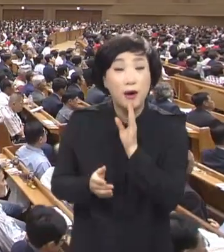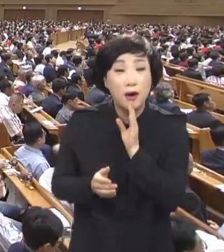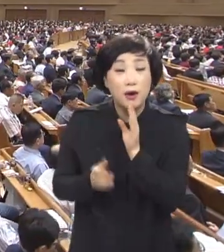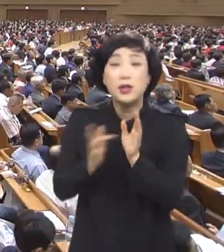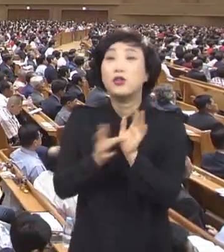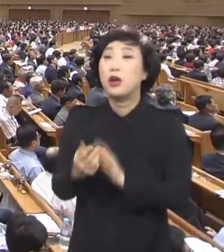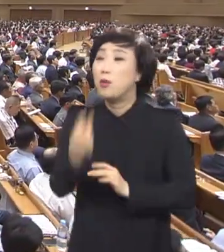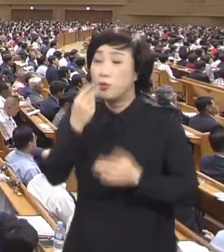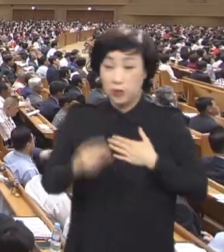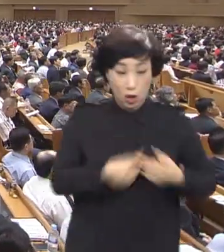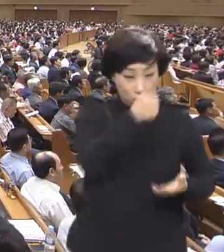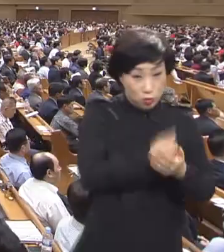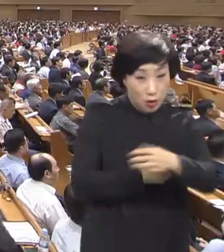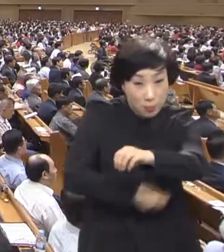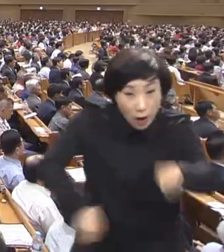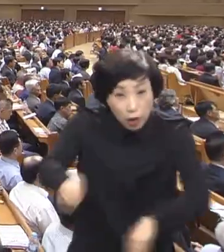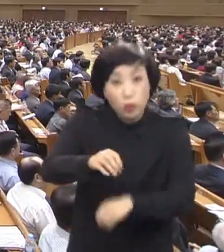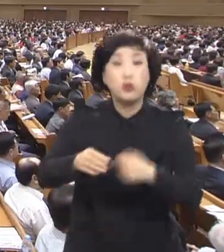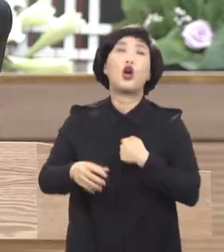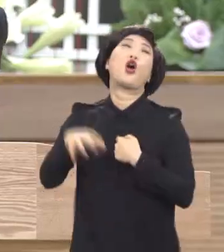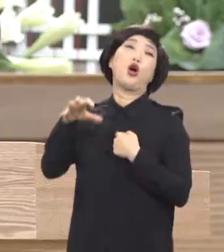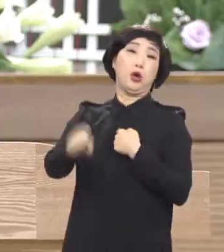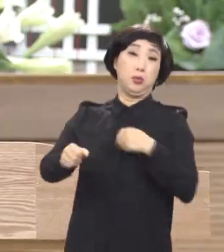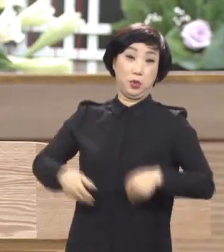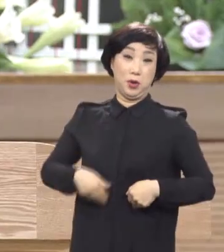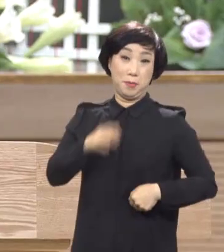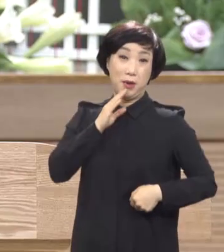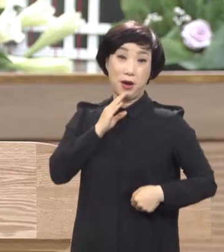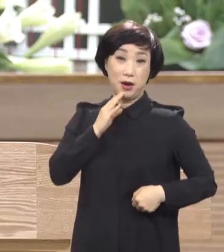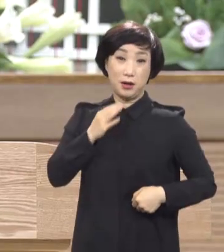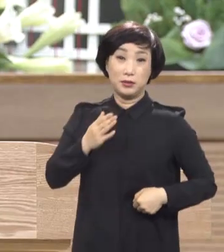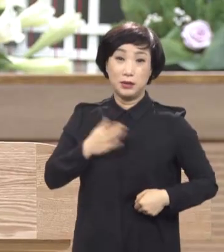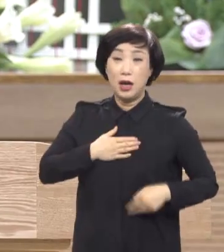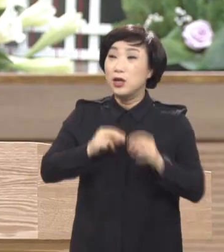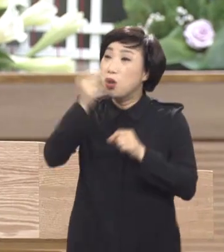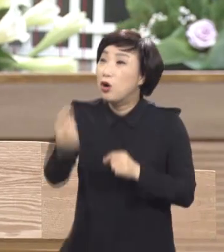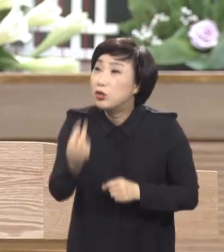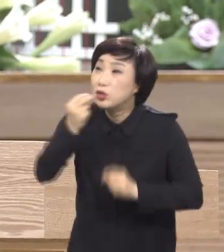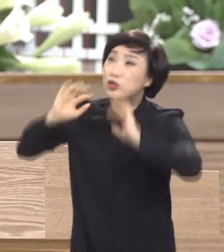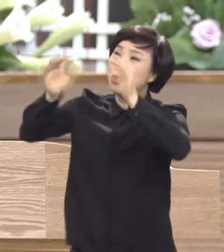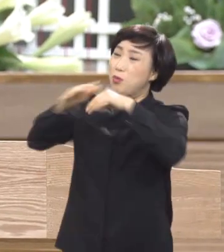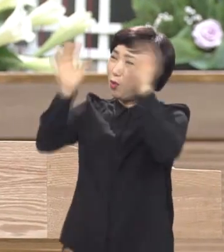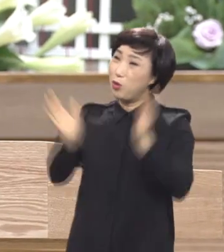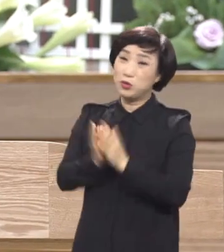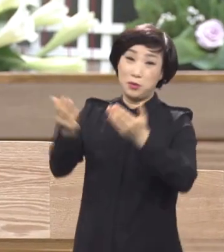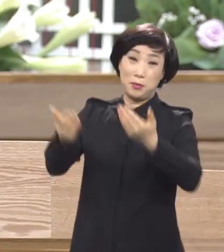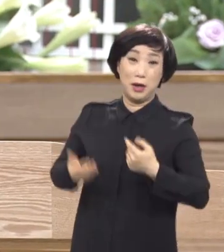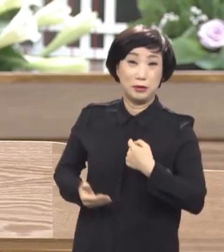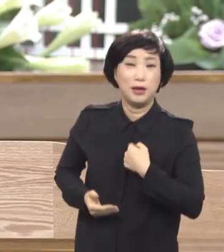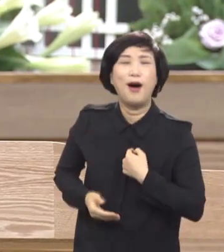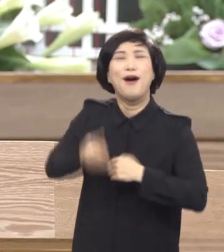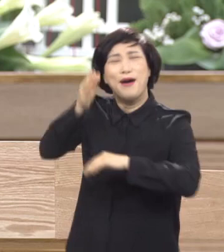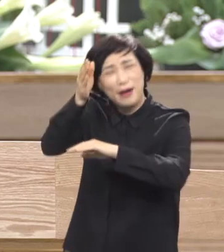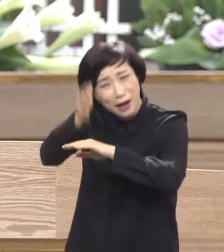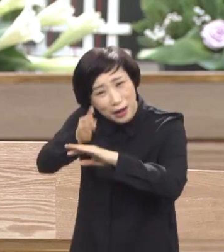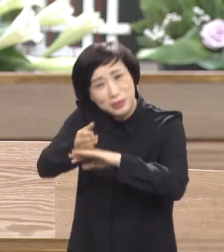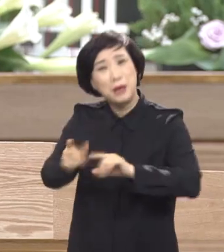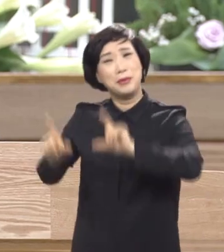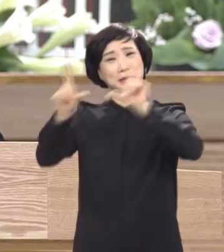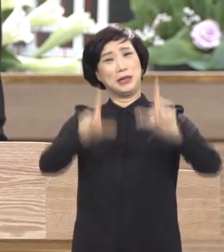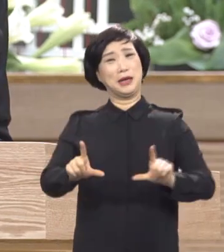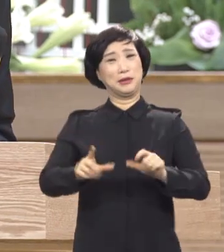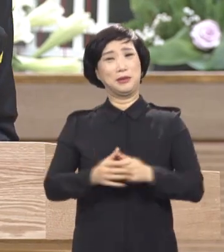대숭물로 가져라 그리고 내가 영생과 천국을 유로받은 것을 감사하며